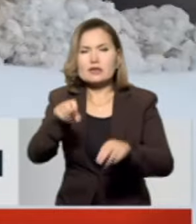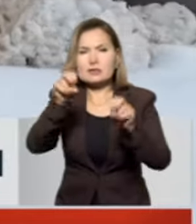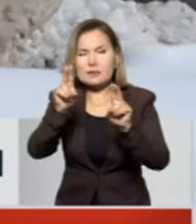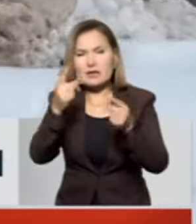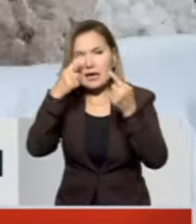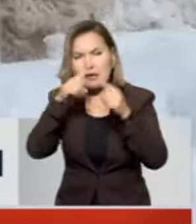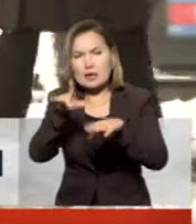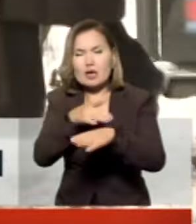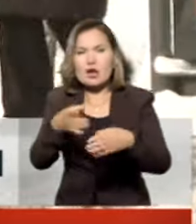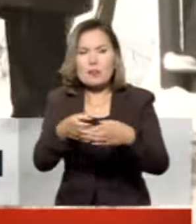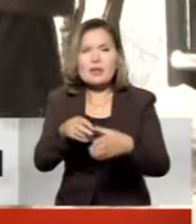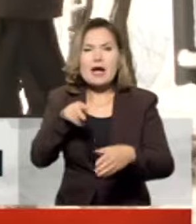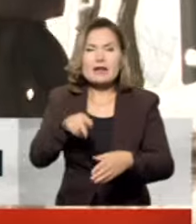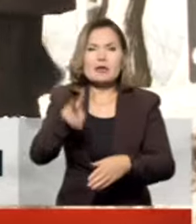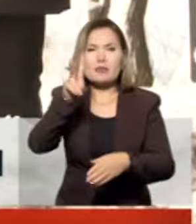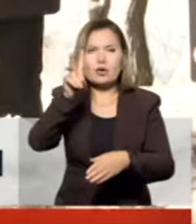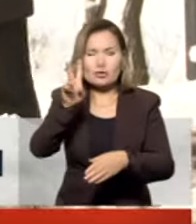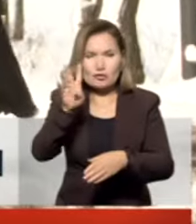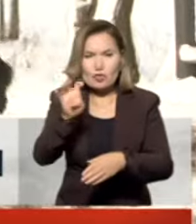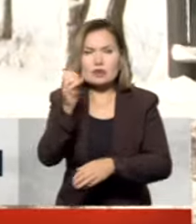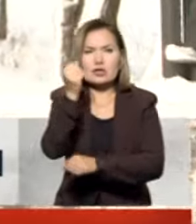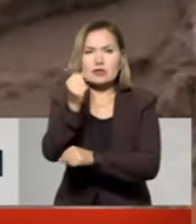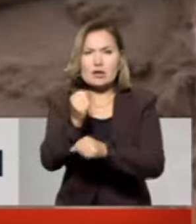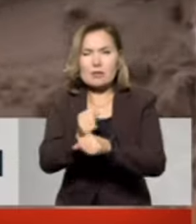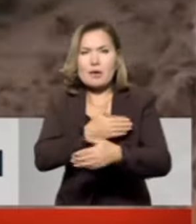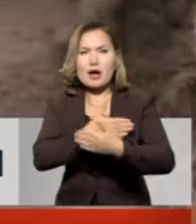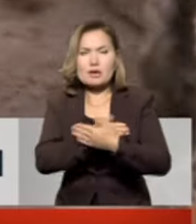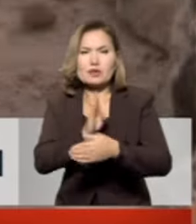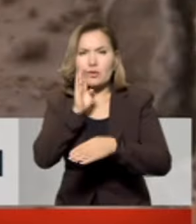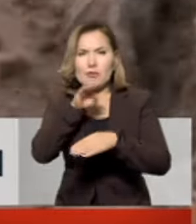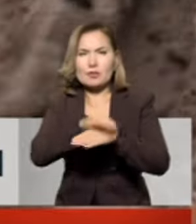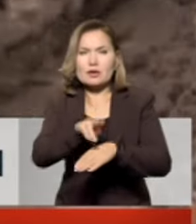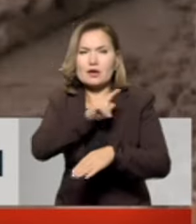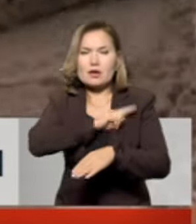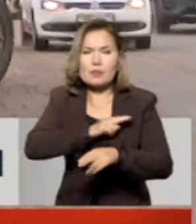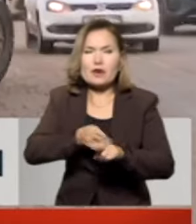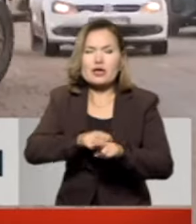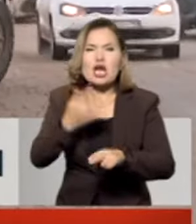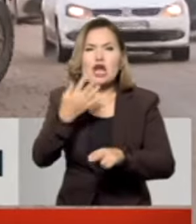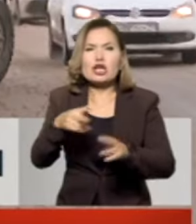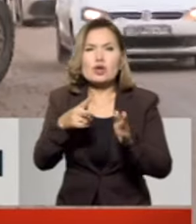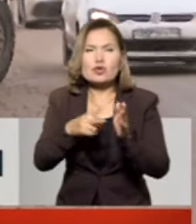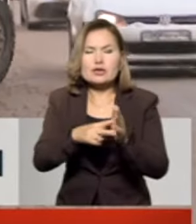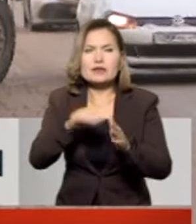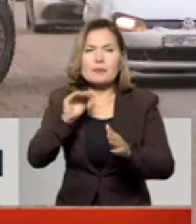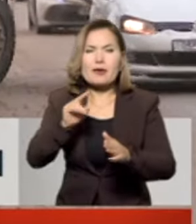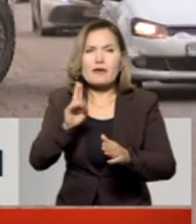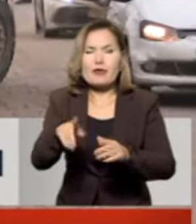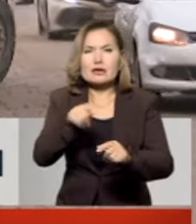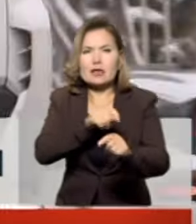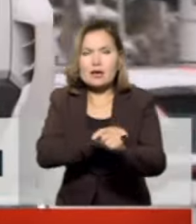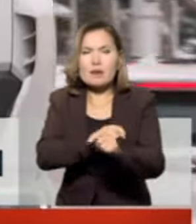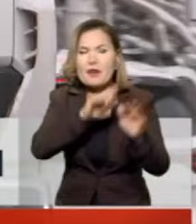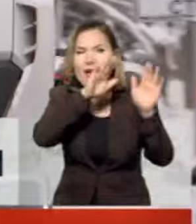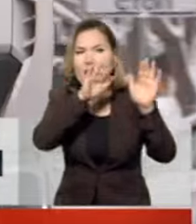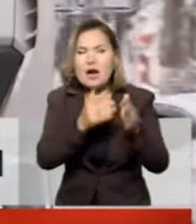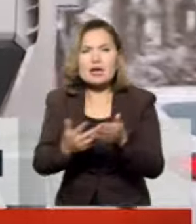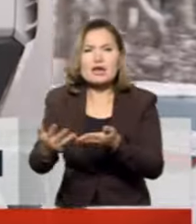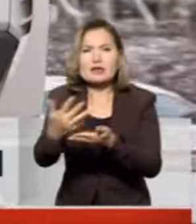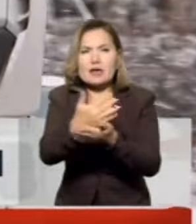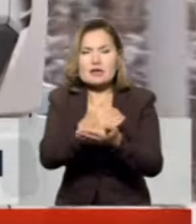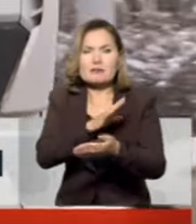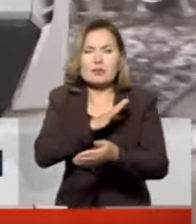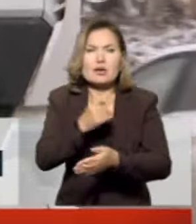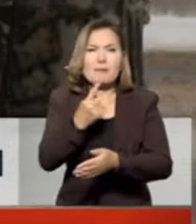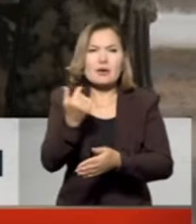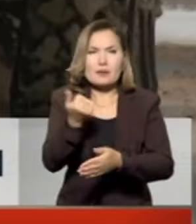және 2400 жұмысшы қала көшелерінде жүр. Бір аптаның ішінде 57 мың текше метр қар қала сыртына шығарылған. Ережеге